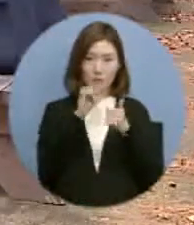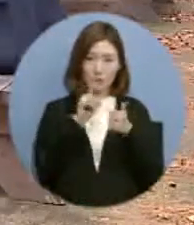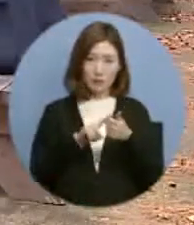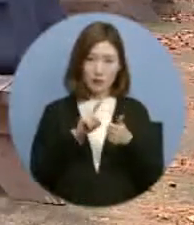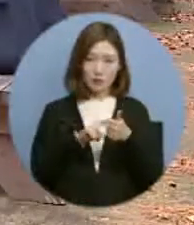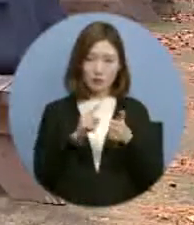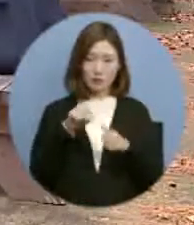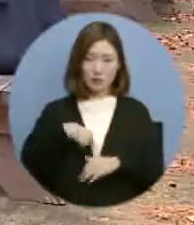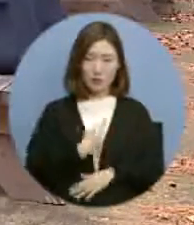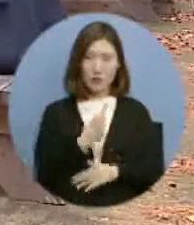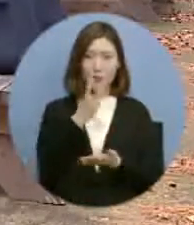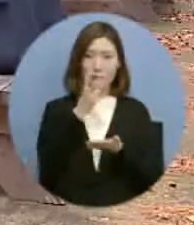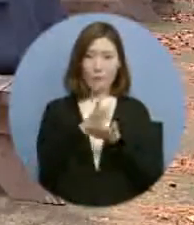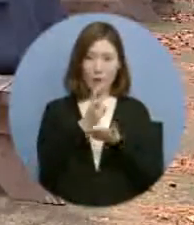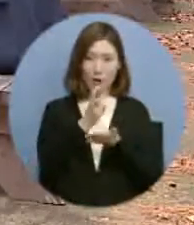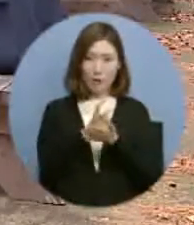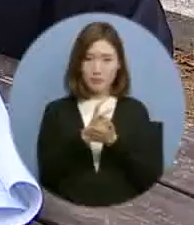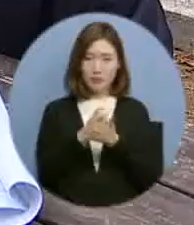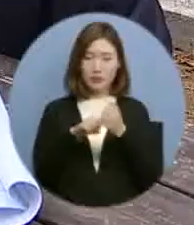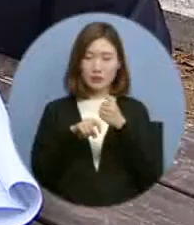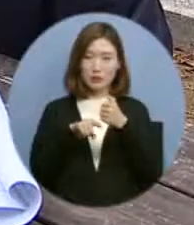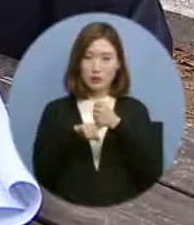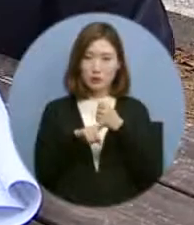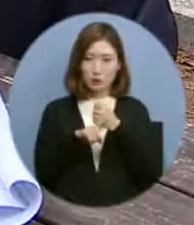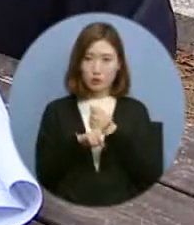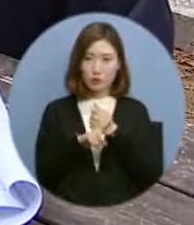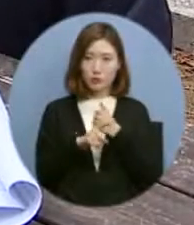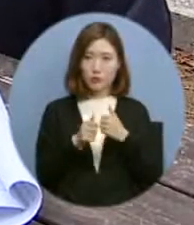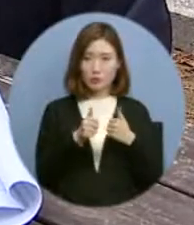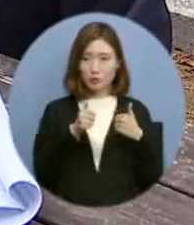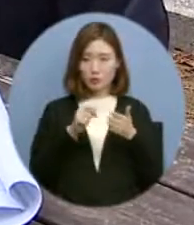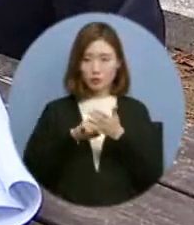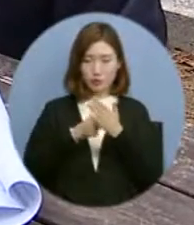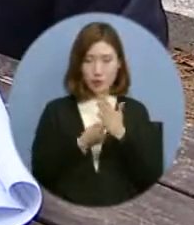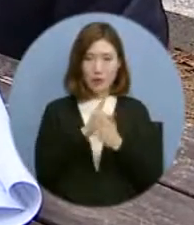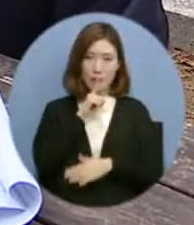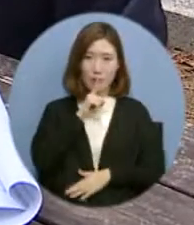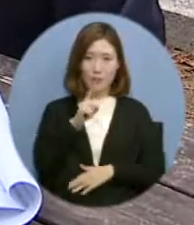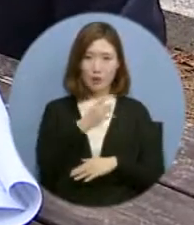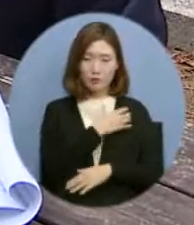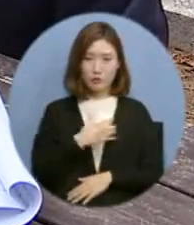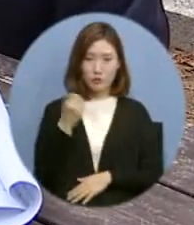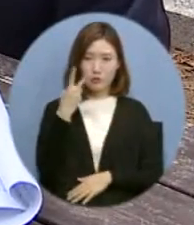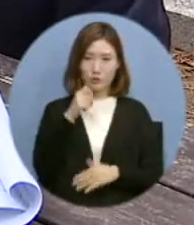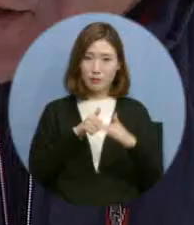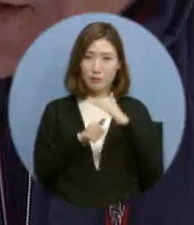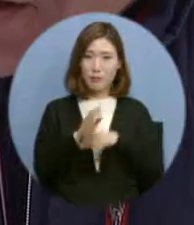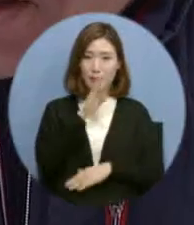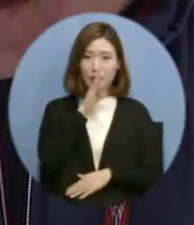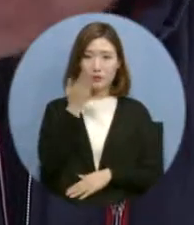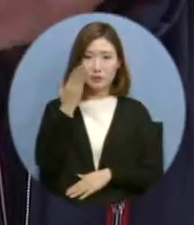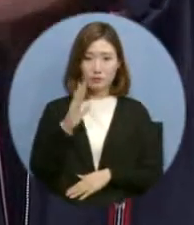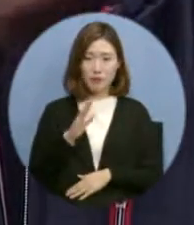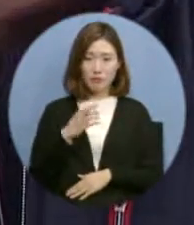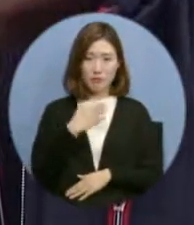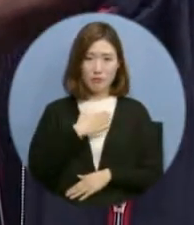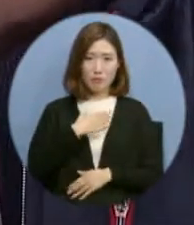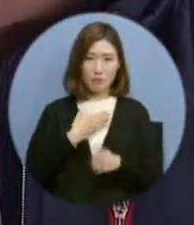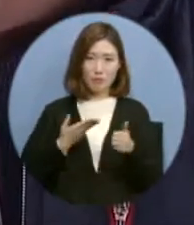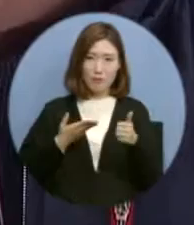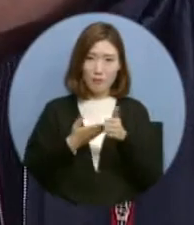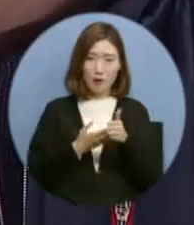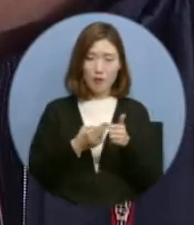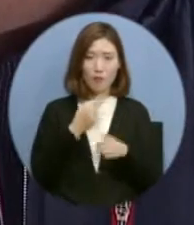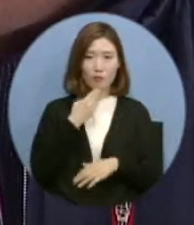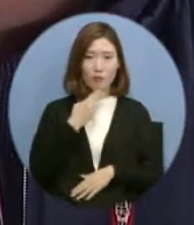자신은 법적 사실에 근거한 민원만 제기했을 뿐이라고 주장합니다. 또 구청을 자주 방문한 건 맞지만 협박성이었던 적은